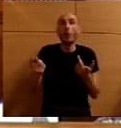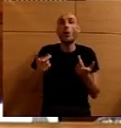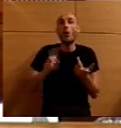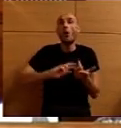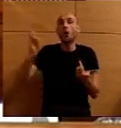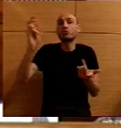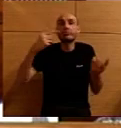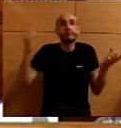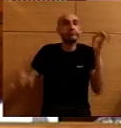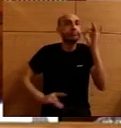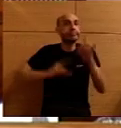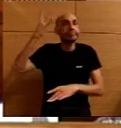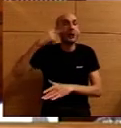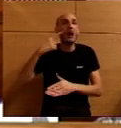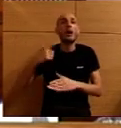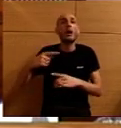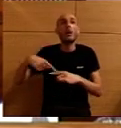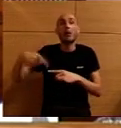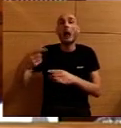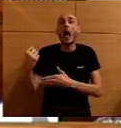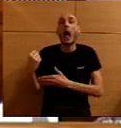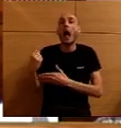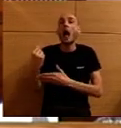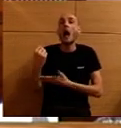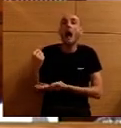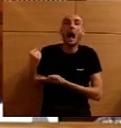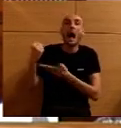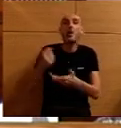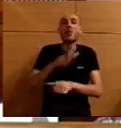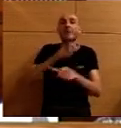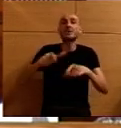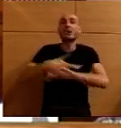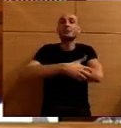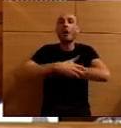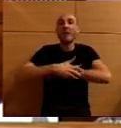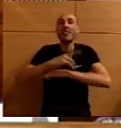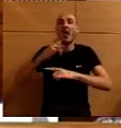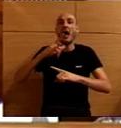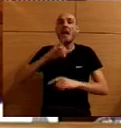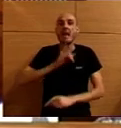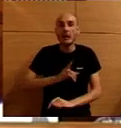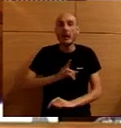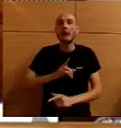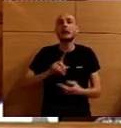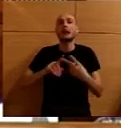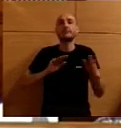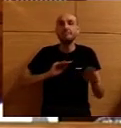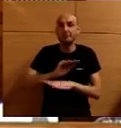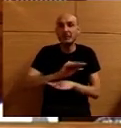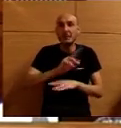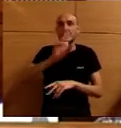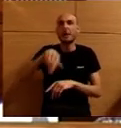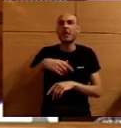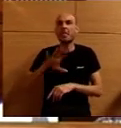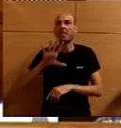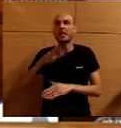sèrie d'ajudes per a persones afectades per la pobresa energètica i me plantegen 5 milions d'euros més per a